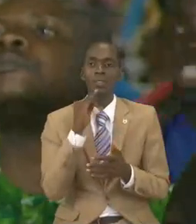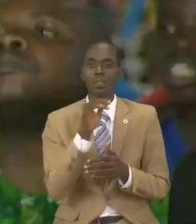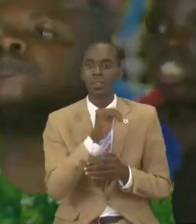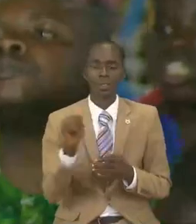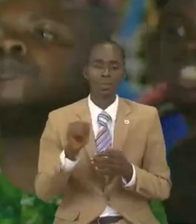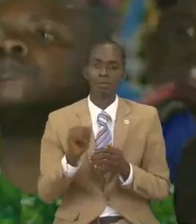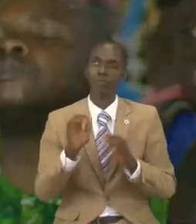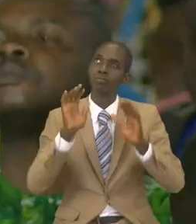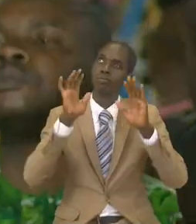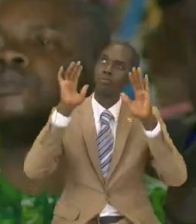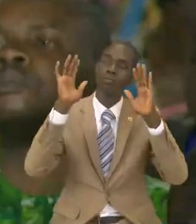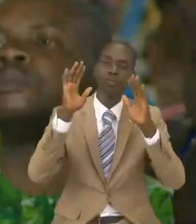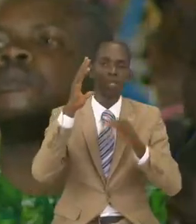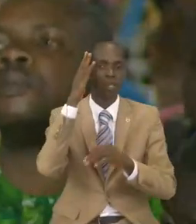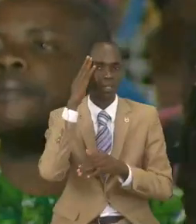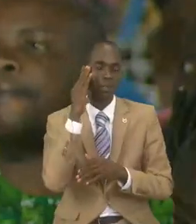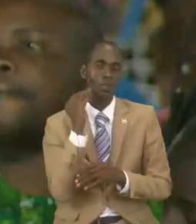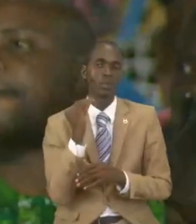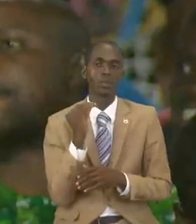C'est une expérience glorieuse.